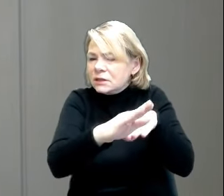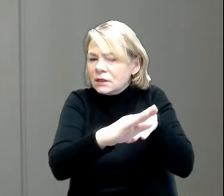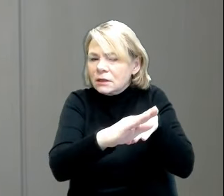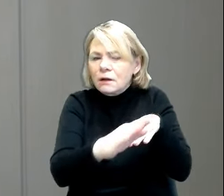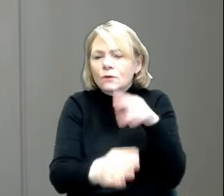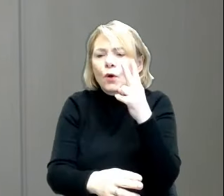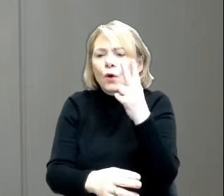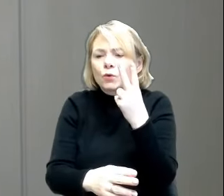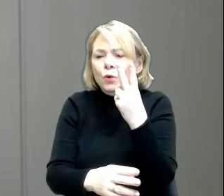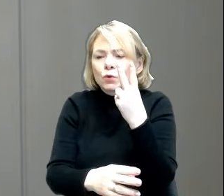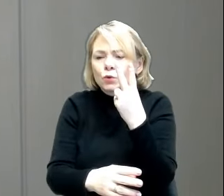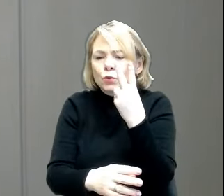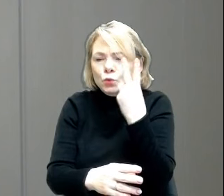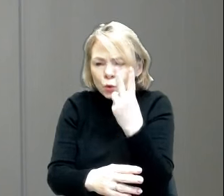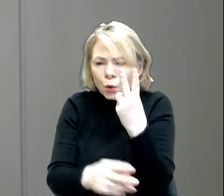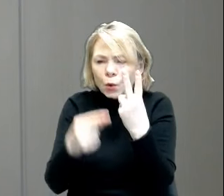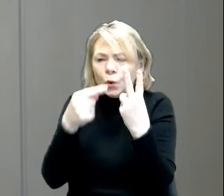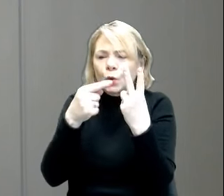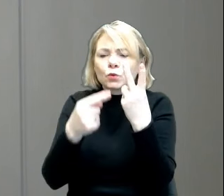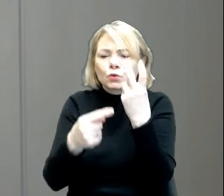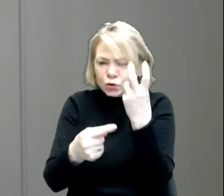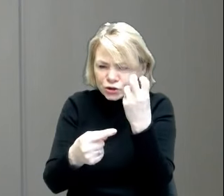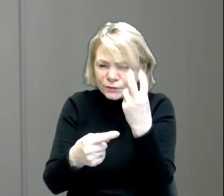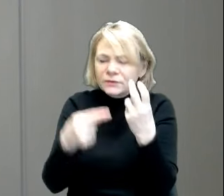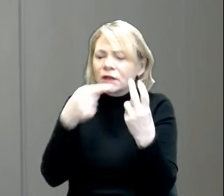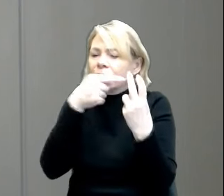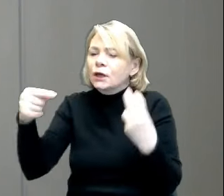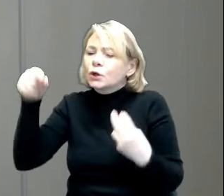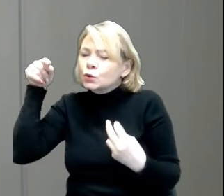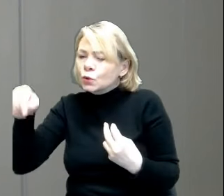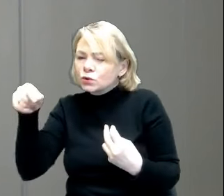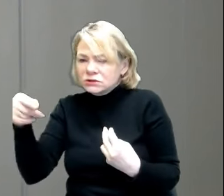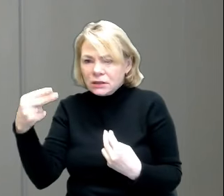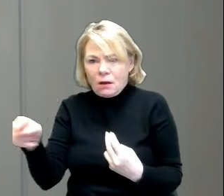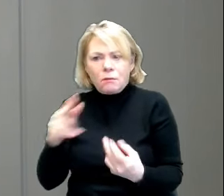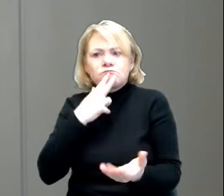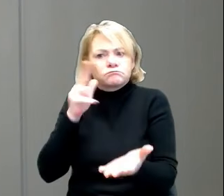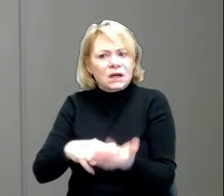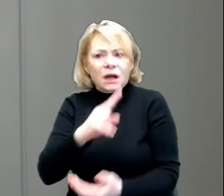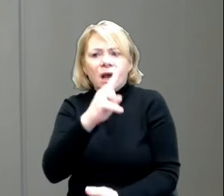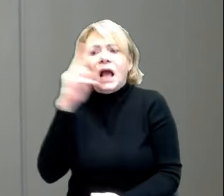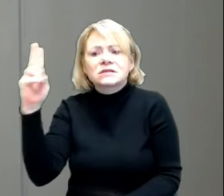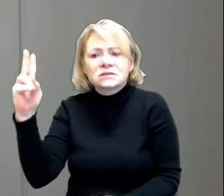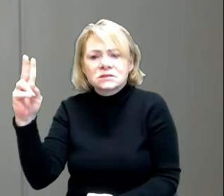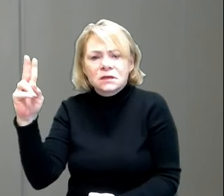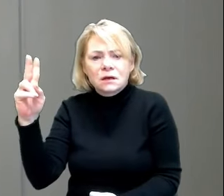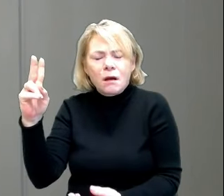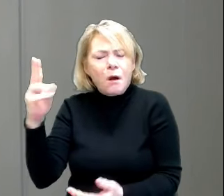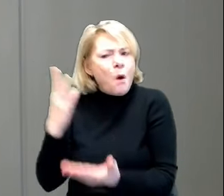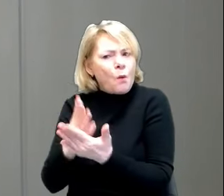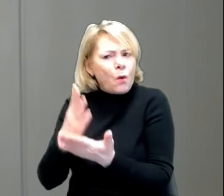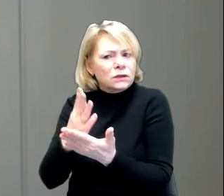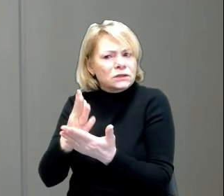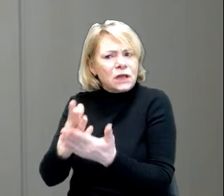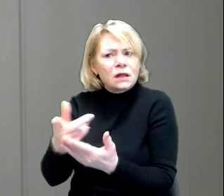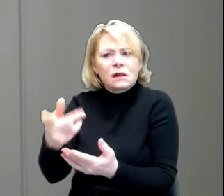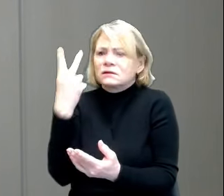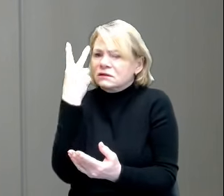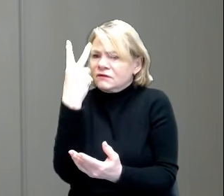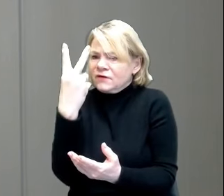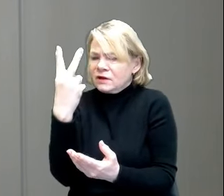iki 1000 € nuo 200 iki 1000€ kas yra nustatęs kodėl tokios išskirtinės tos dvi sporto